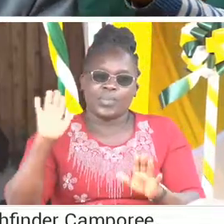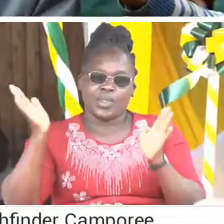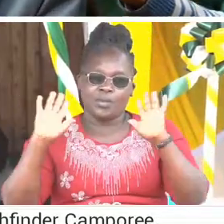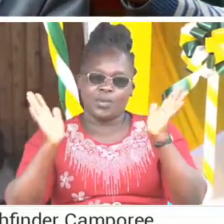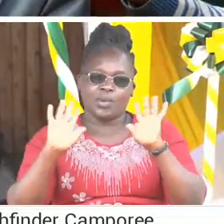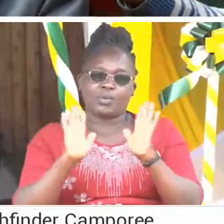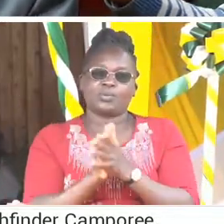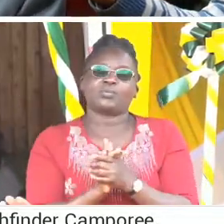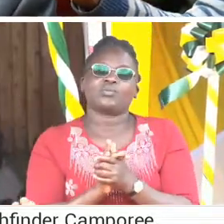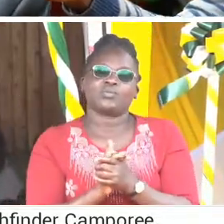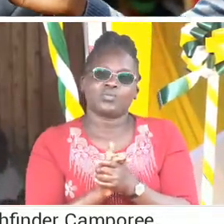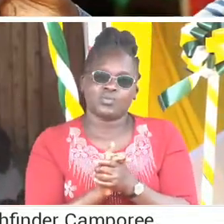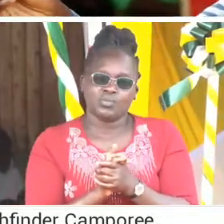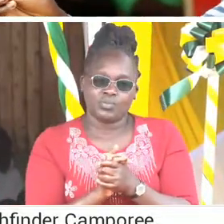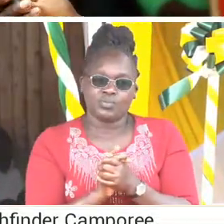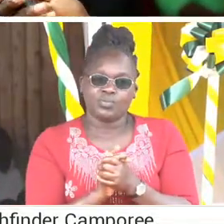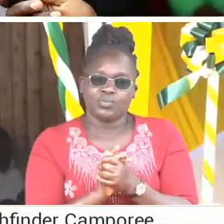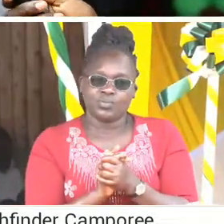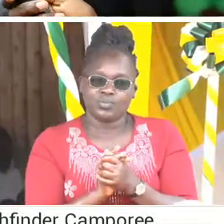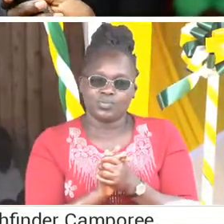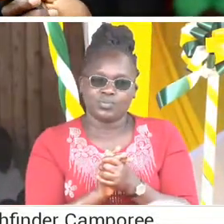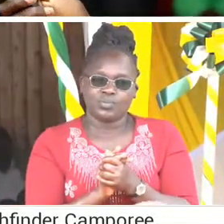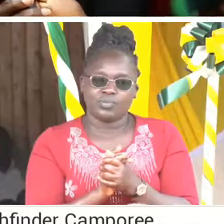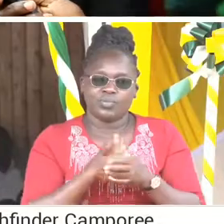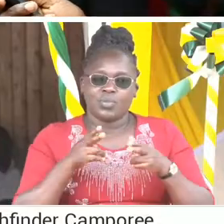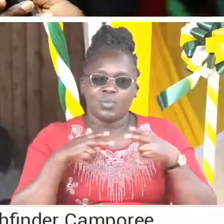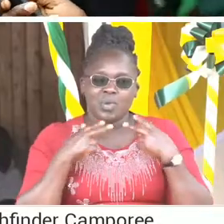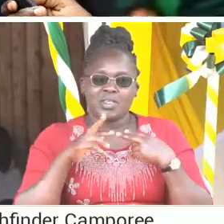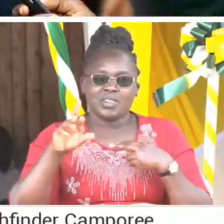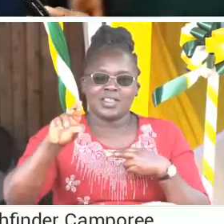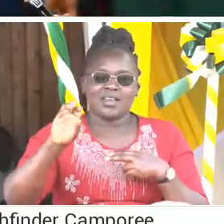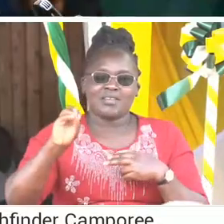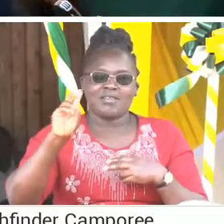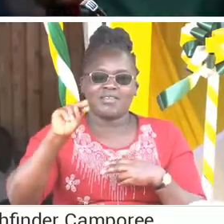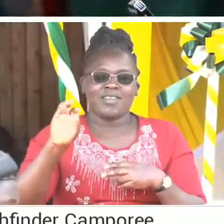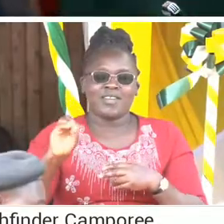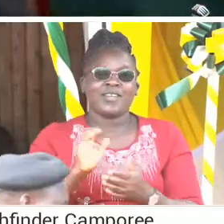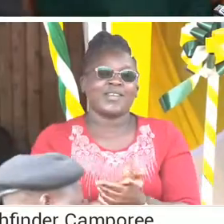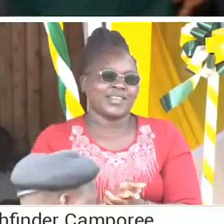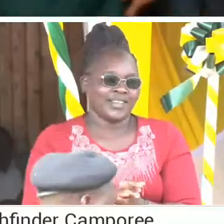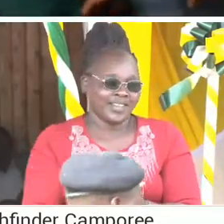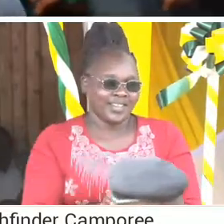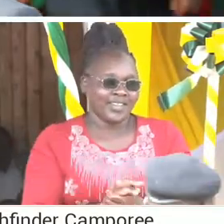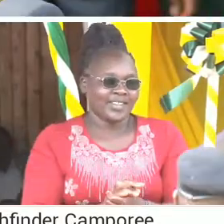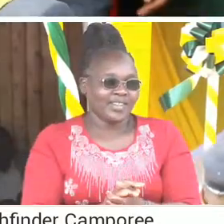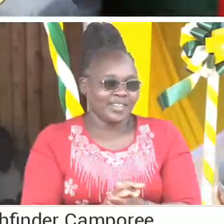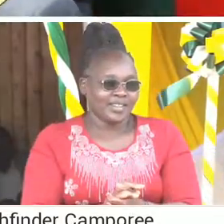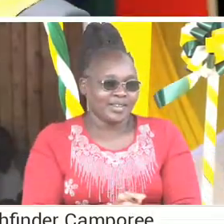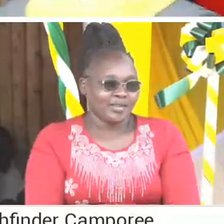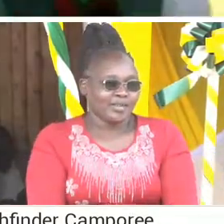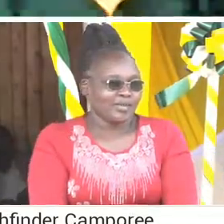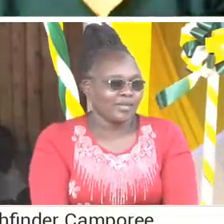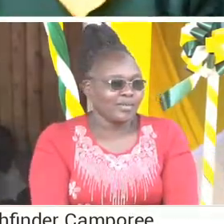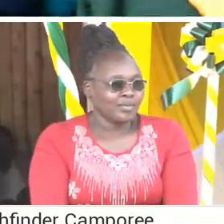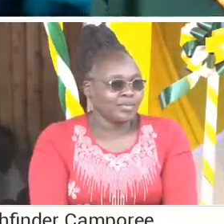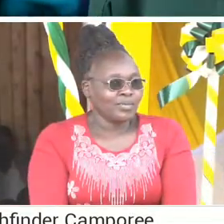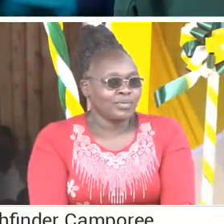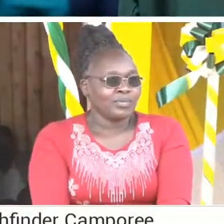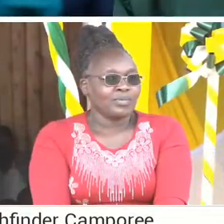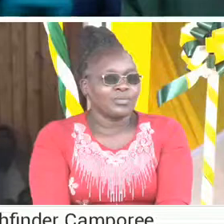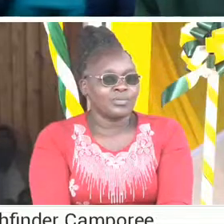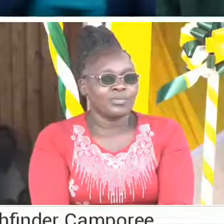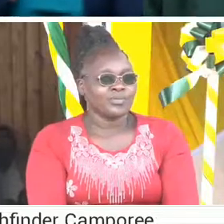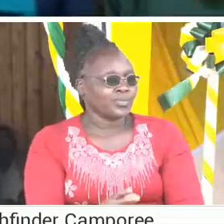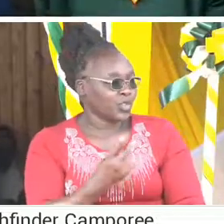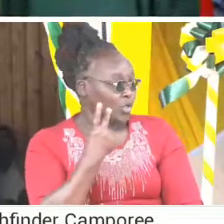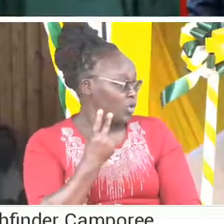Treasurer anapokuja. Mubarikiwe sana. Pastor Daniel Rono. Bas, asante. Wawili awako, Pastor